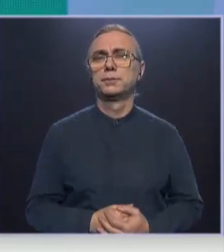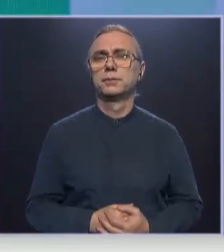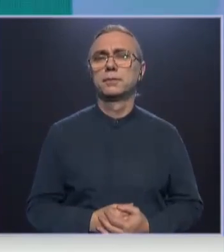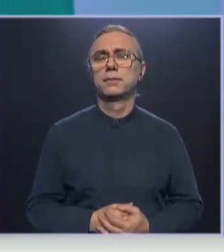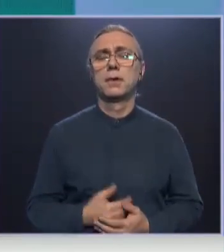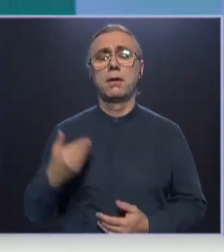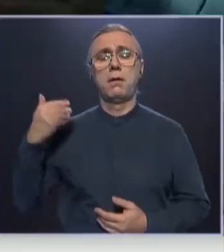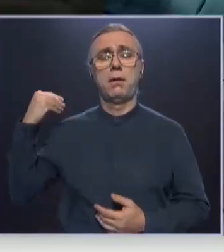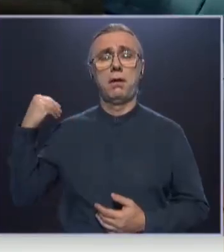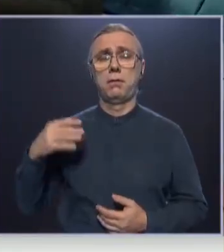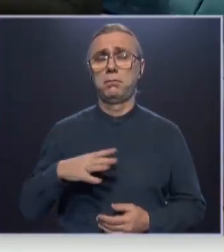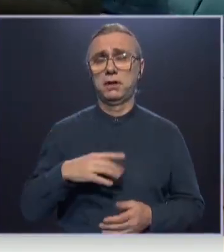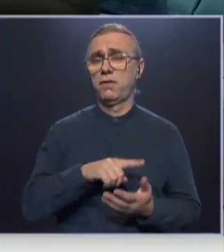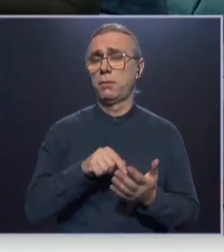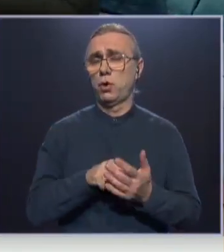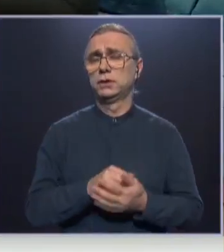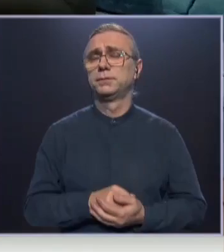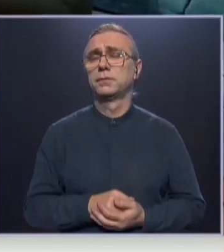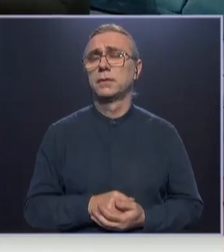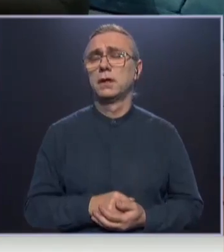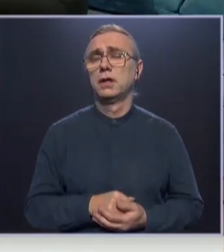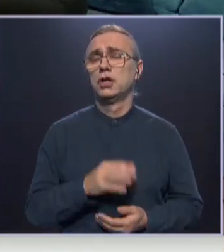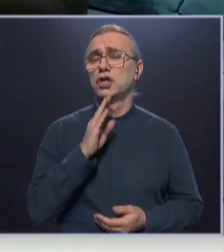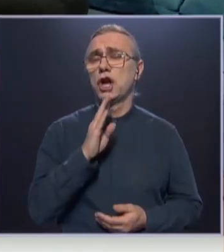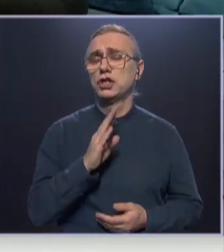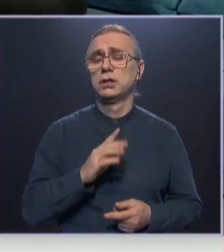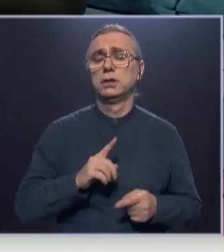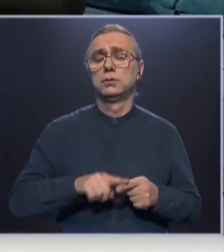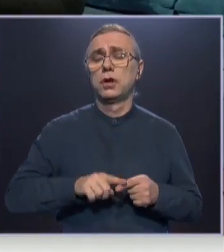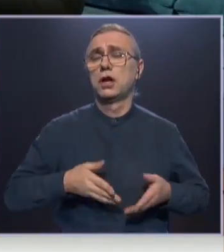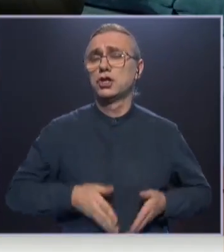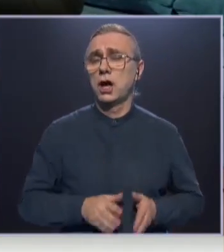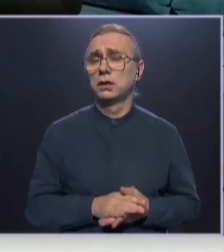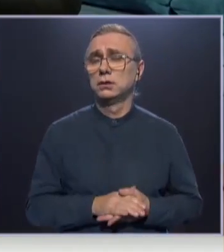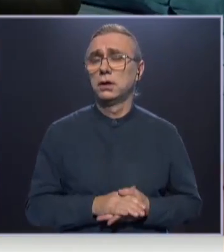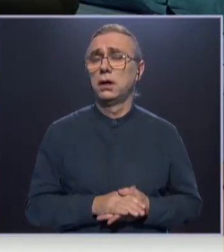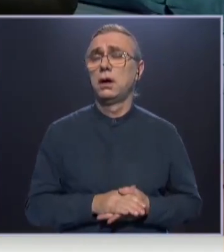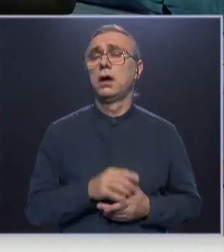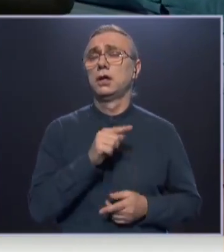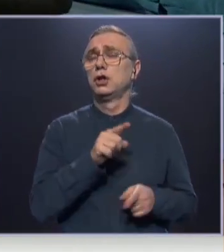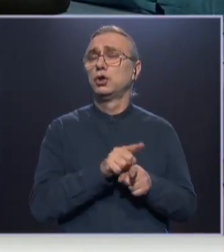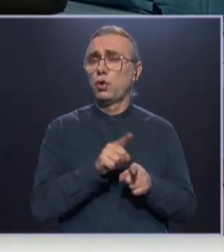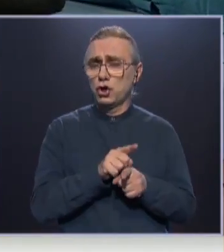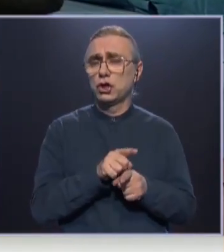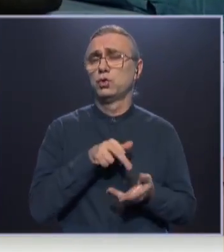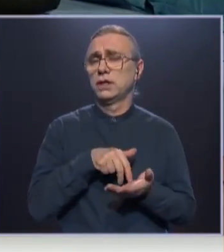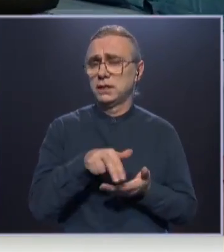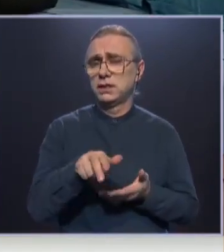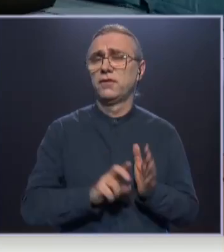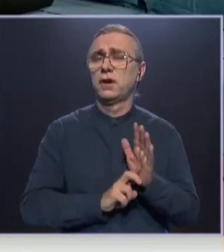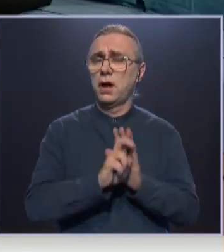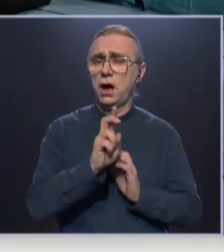вы зачитывали, той женщине, которая вот-вот рожать, и вот такая трагическая ситуация, нужно идти в храм, конечно. Нужно идти тоже на